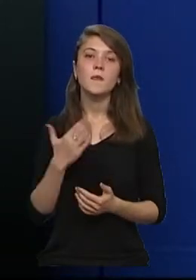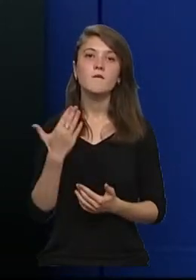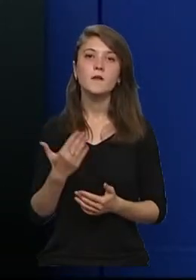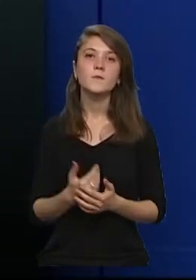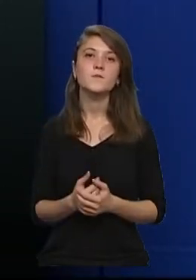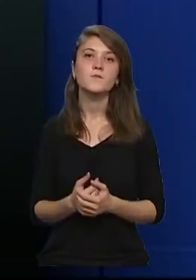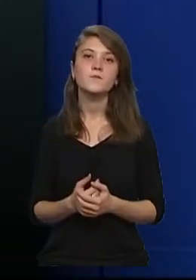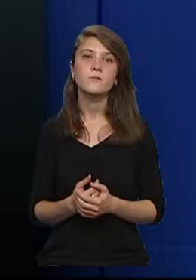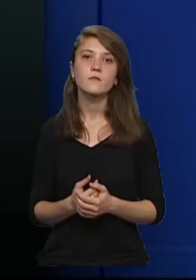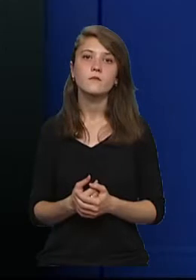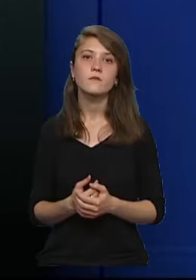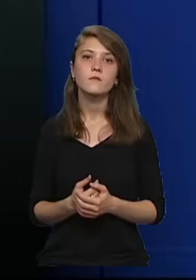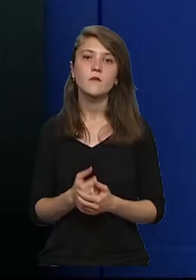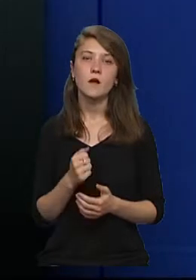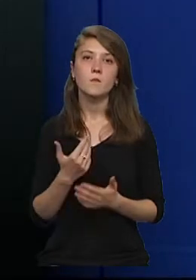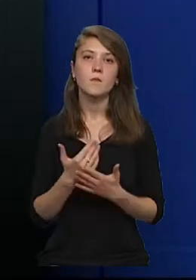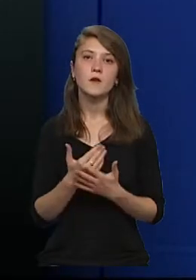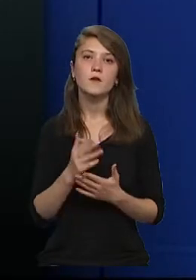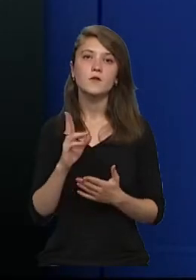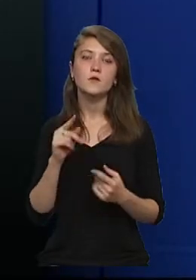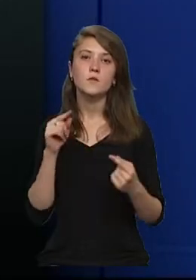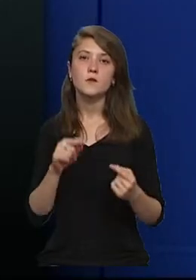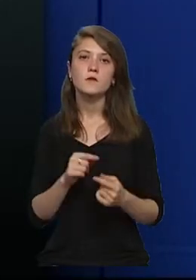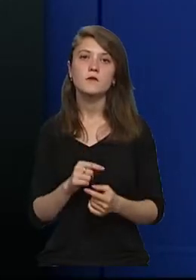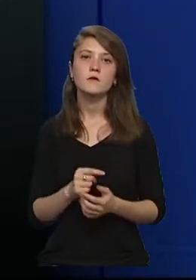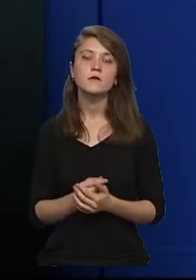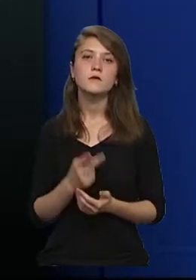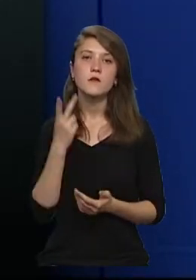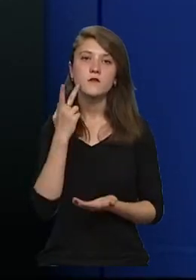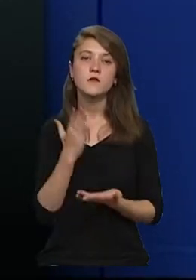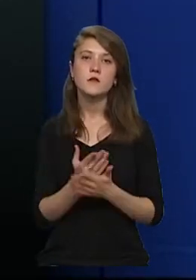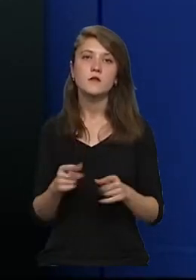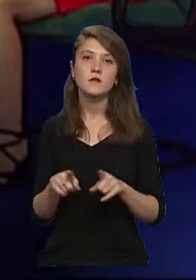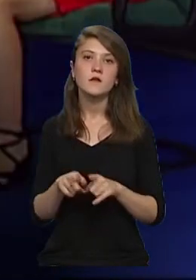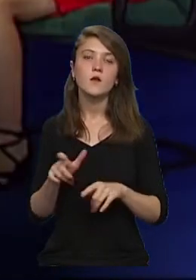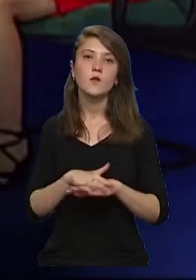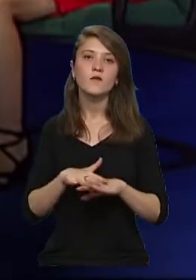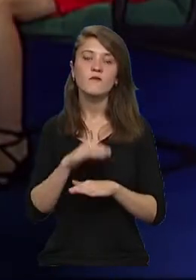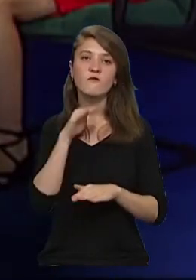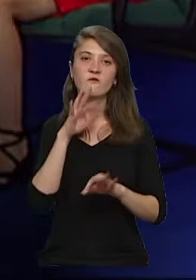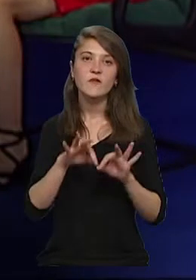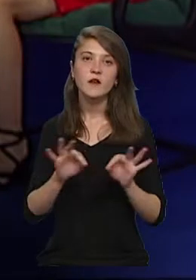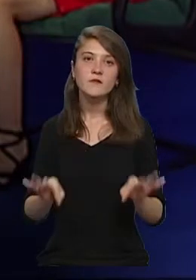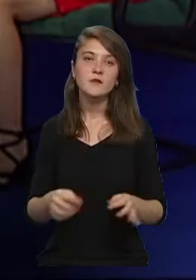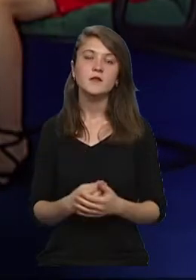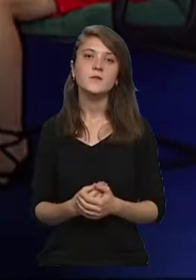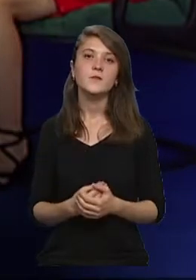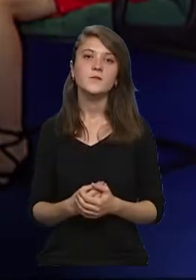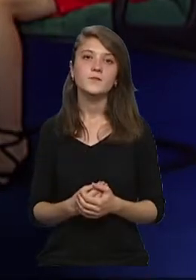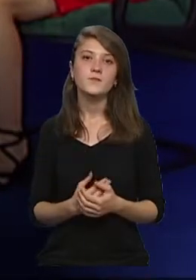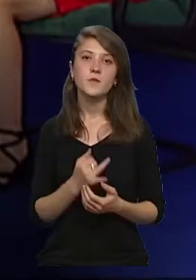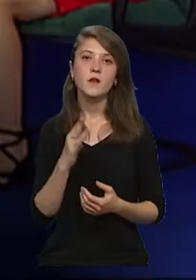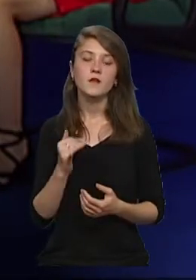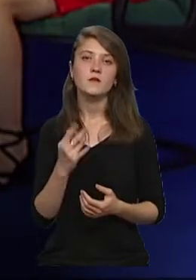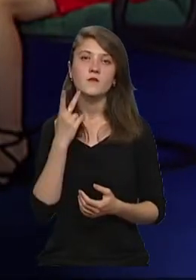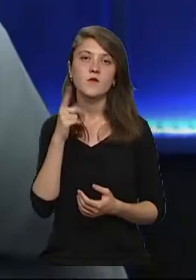з феноменом Абабайга проти? Там є, що завжди є в громаді такі фахівці, спеціалісти, які